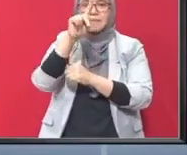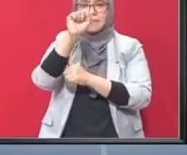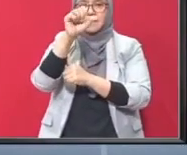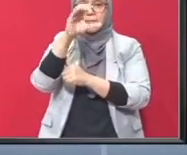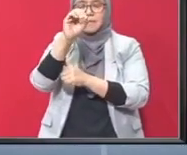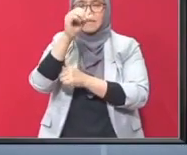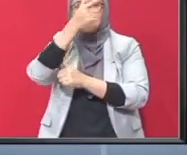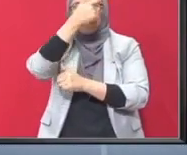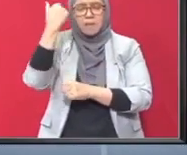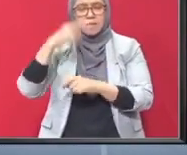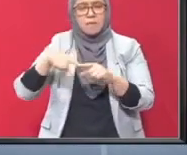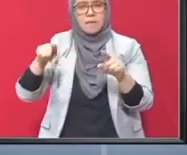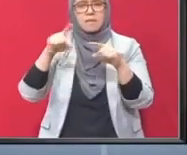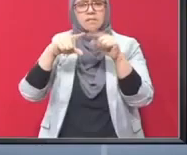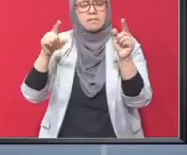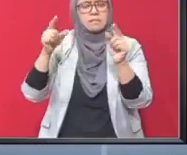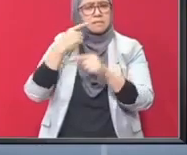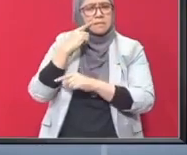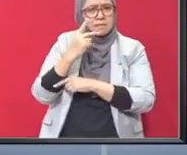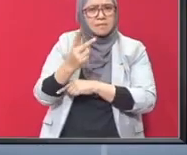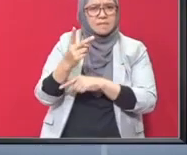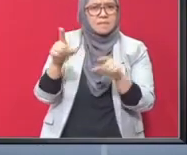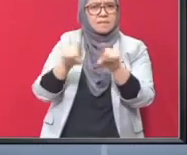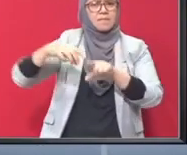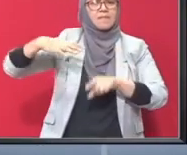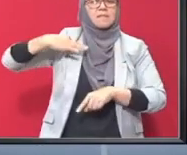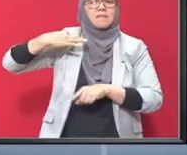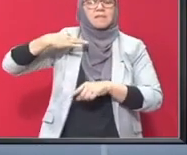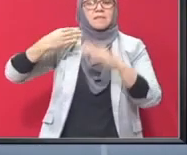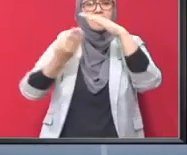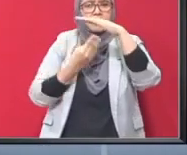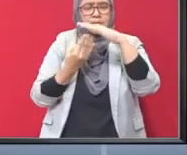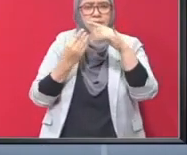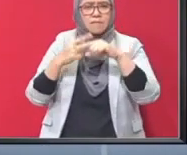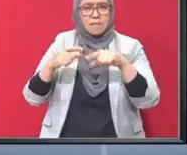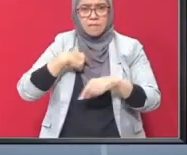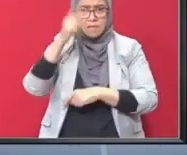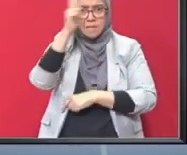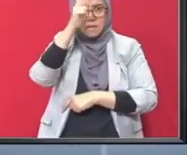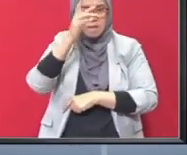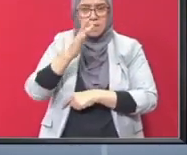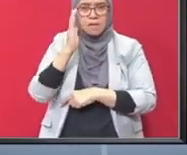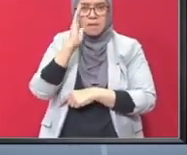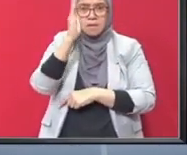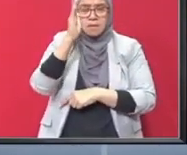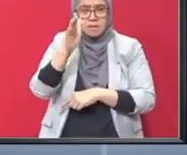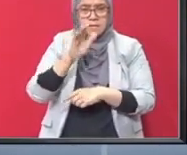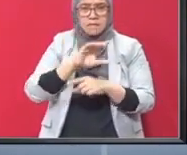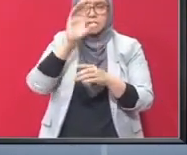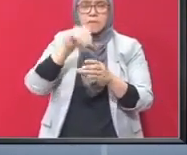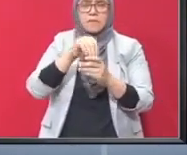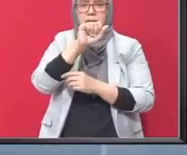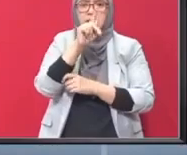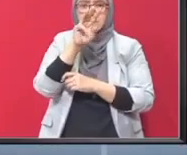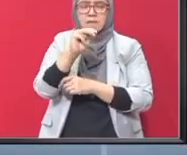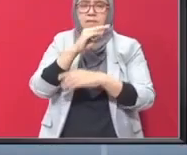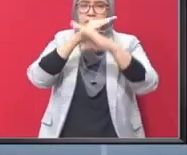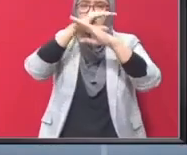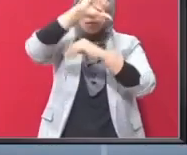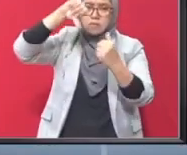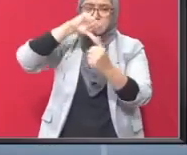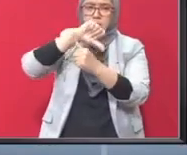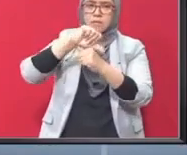abc's Adakah kerajaan akan mengambil gile pelaksanaan skim perlindungan sosial secara otomatik